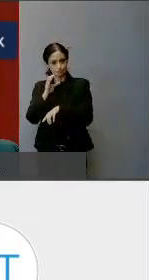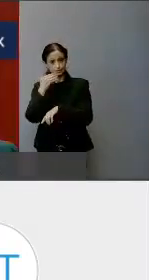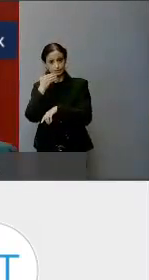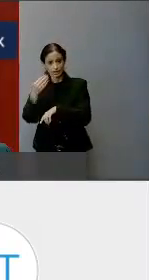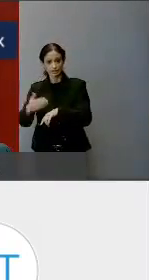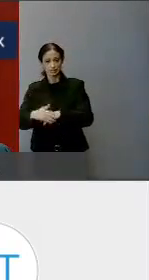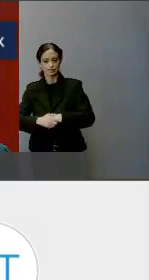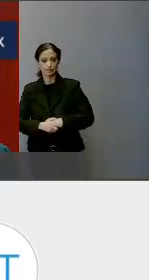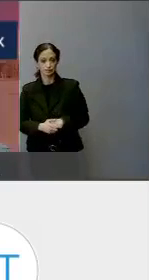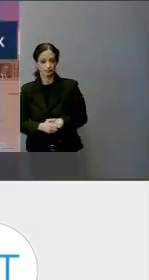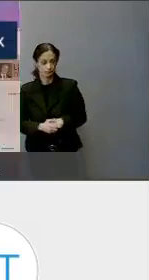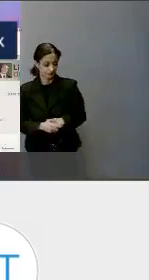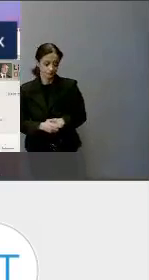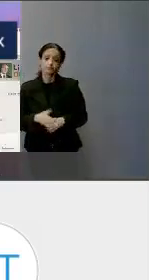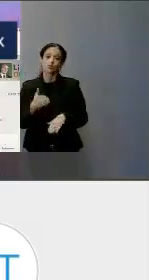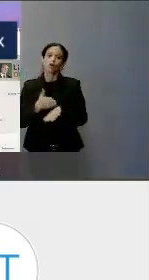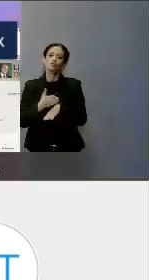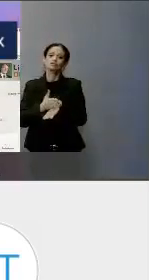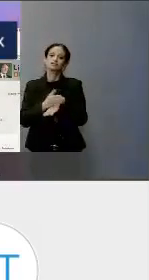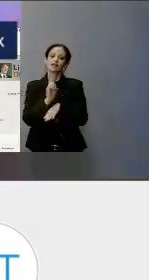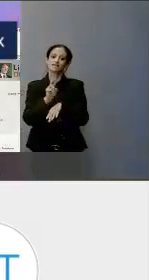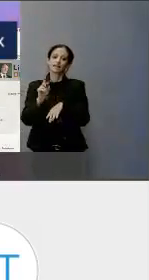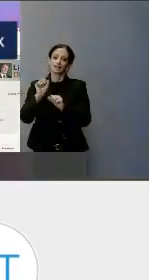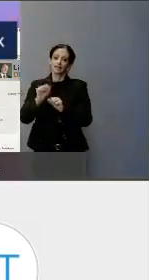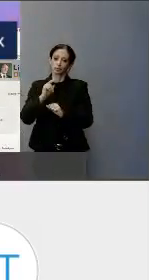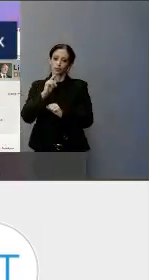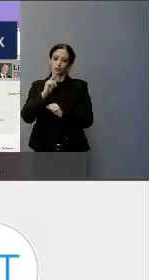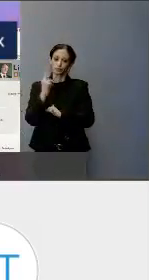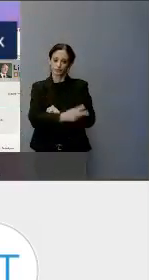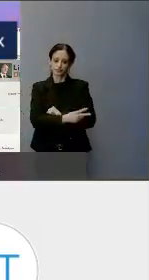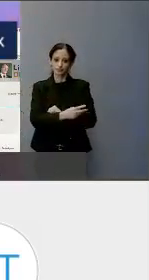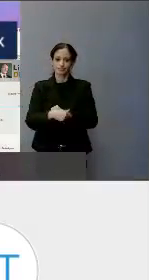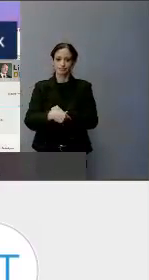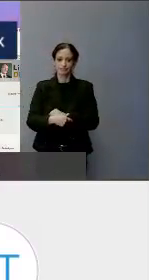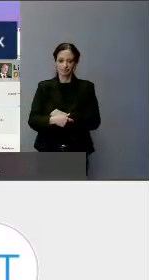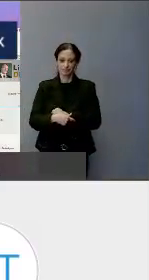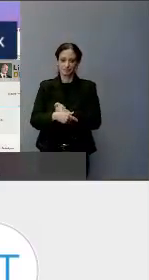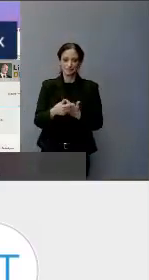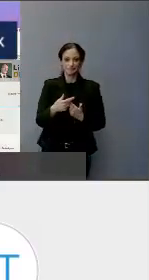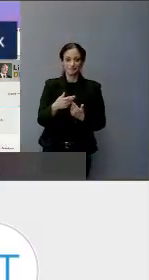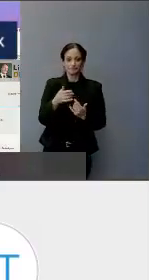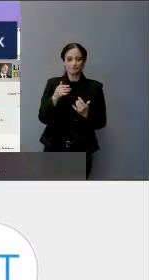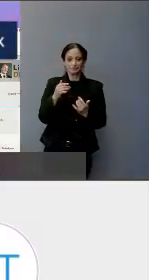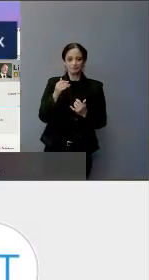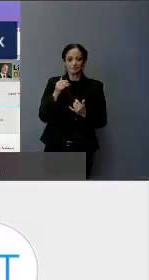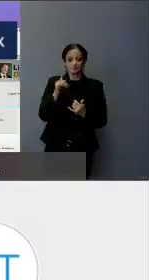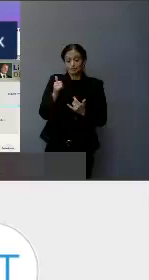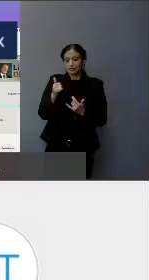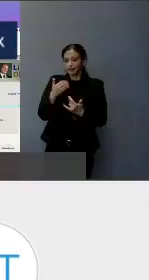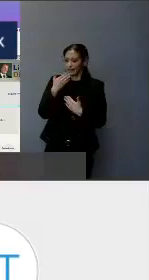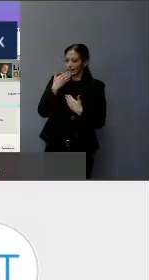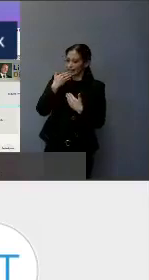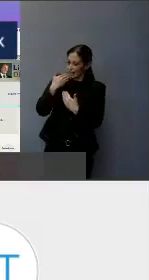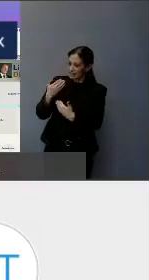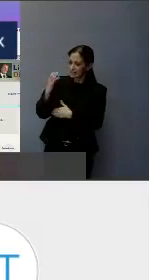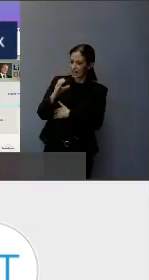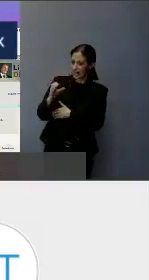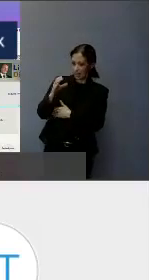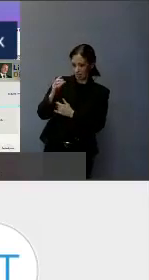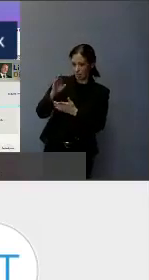ecco consigliera veniente ora visivamente si stava dicendo vi aggiungo i miei ringraziamenti all'assessore campora e colgo